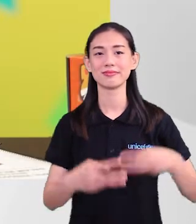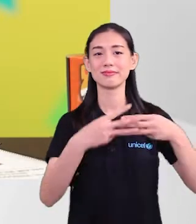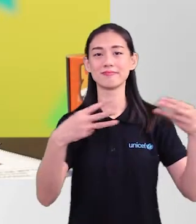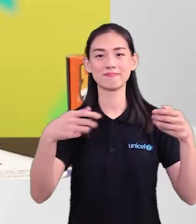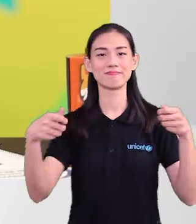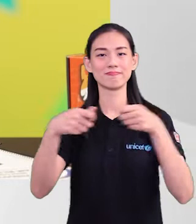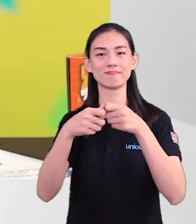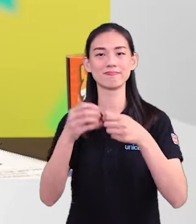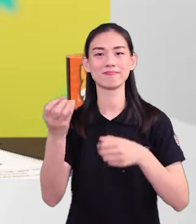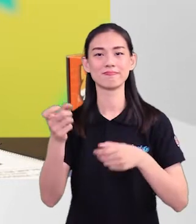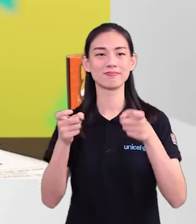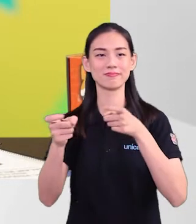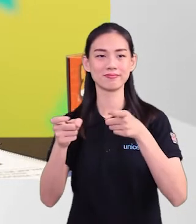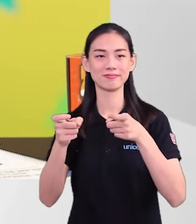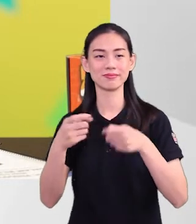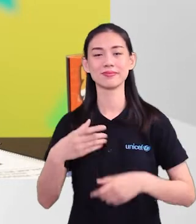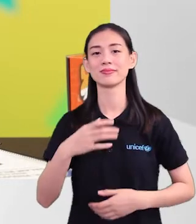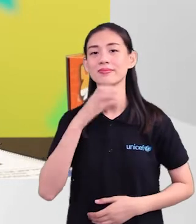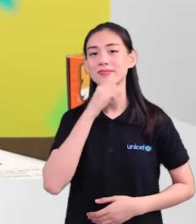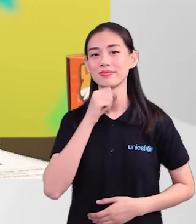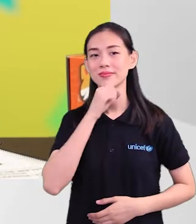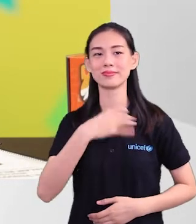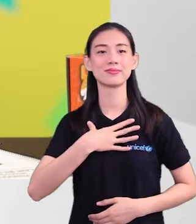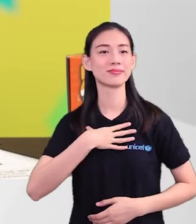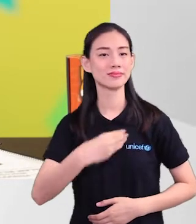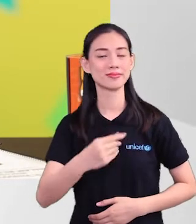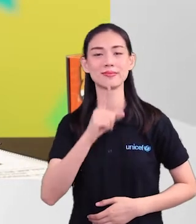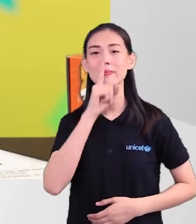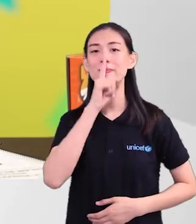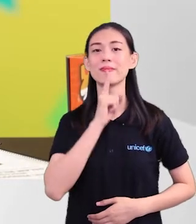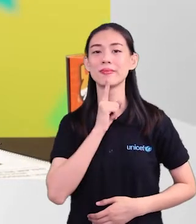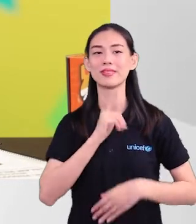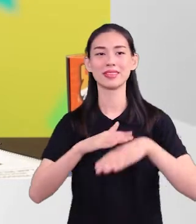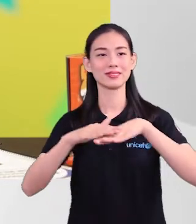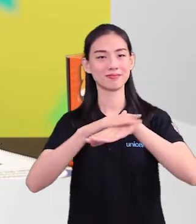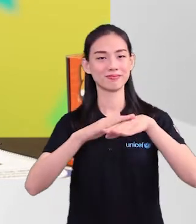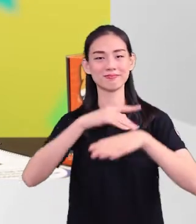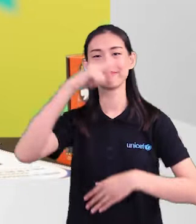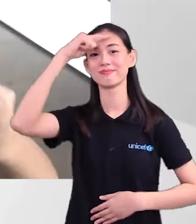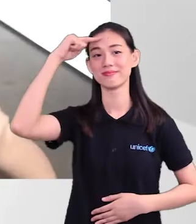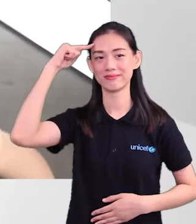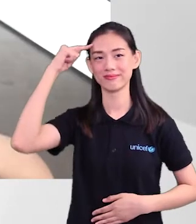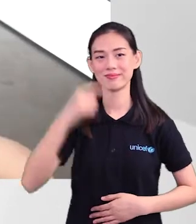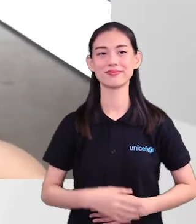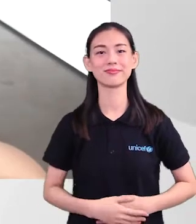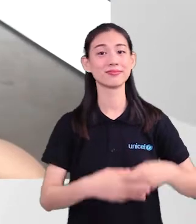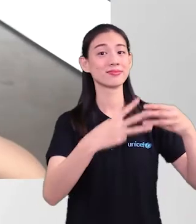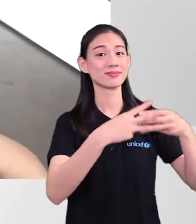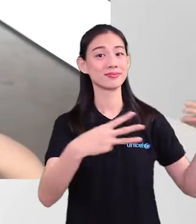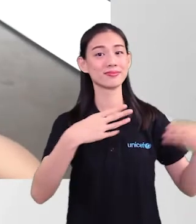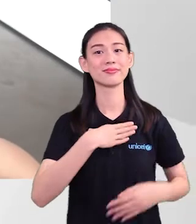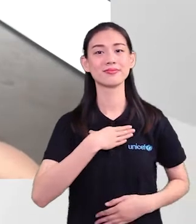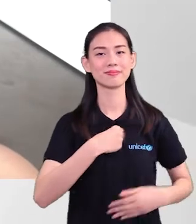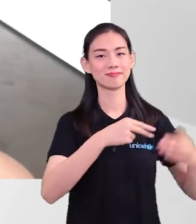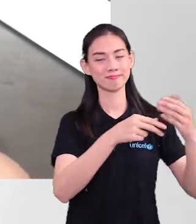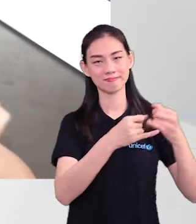Sambungkan wayar penyambung dengan servo motor, wayar jingga ke wayar putih, wayar merah ke wayar merah dan wayar coklat ke wayar hitam. Klipkan wayar berwarna